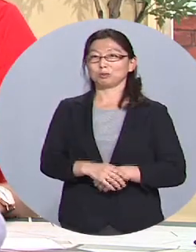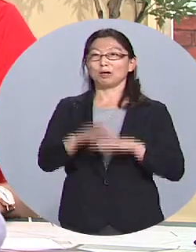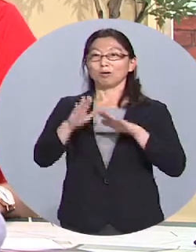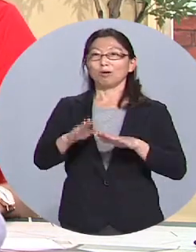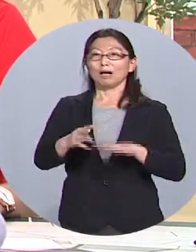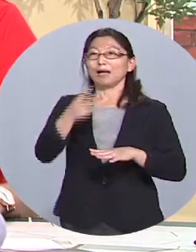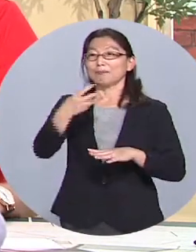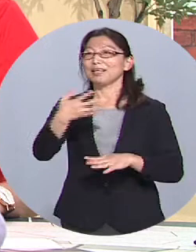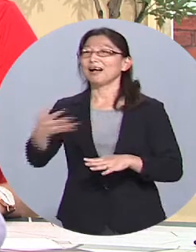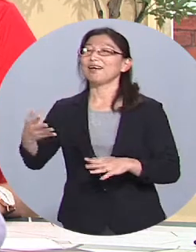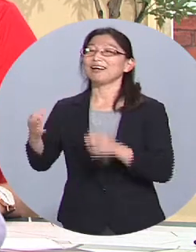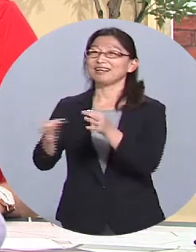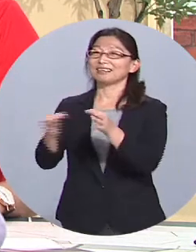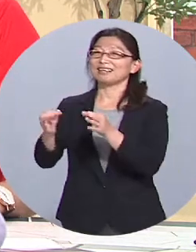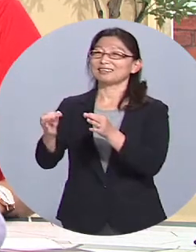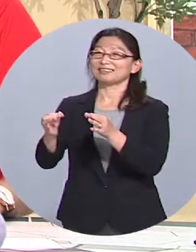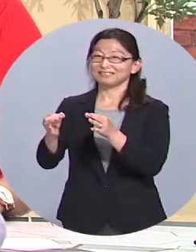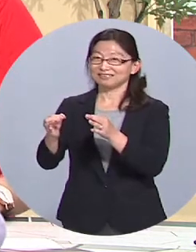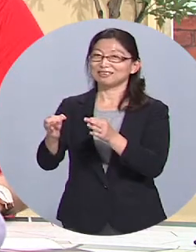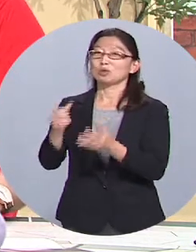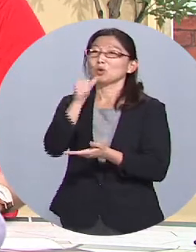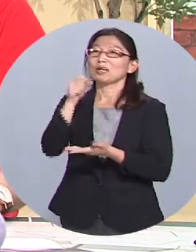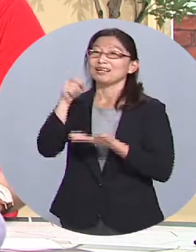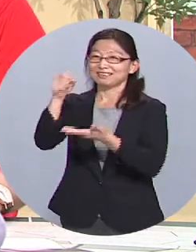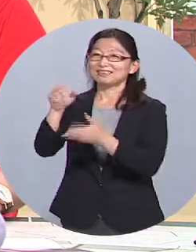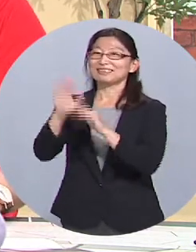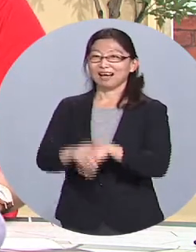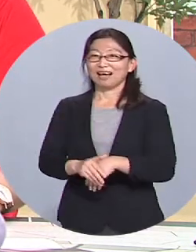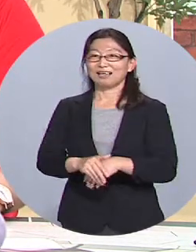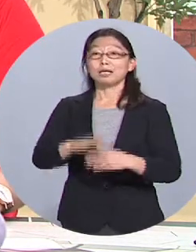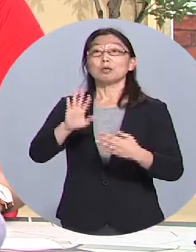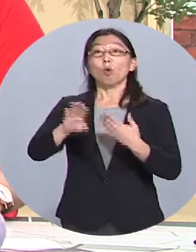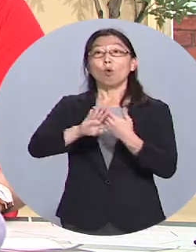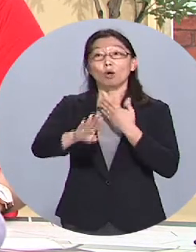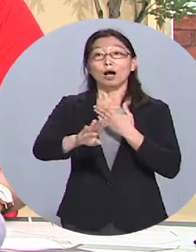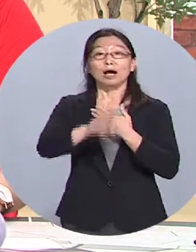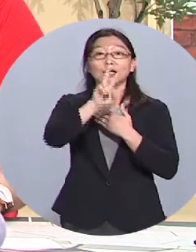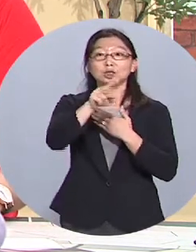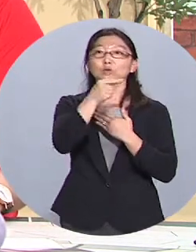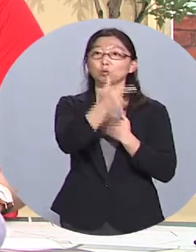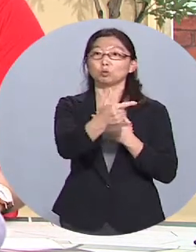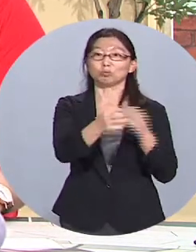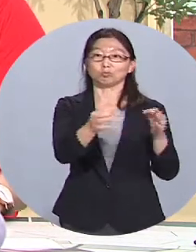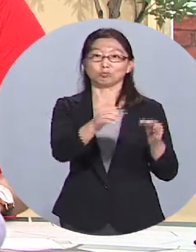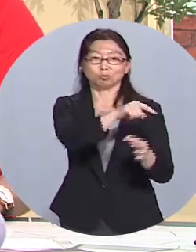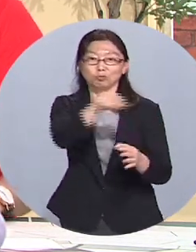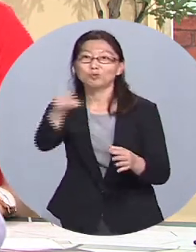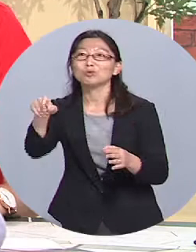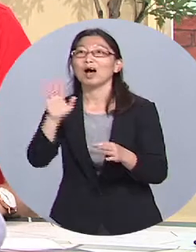はい、三河屋さんのゴンゾーをいただきましたが、はい、他にも26店舗で行ってますから、食べ歩き